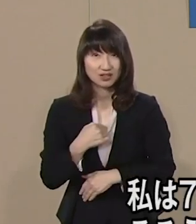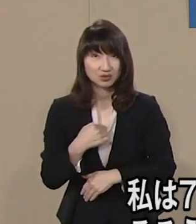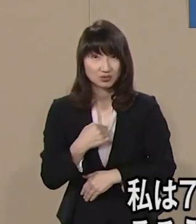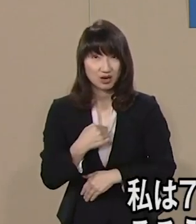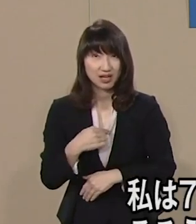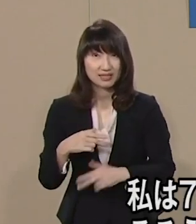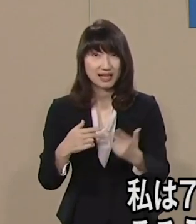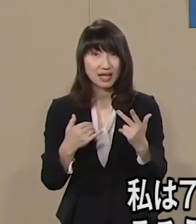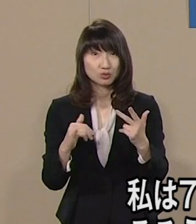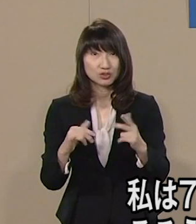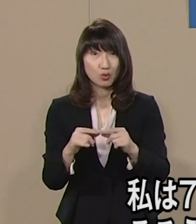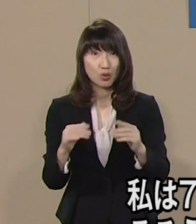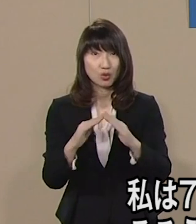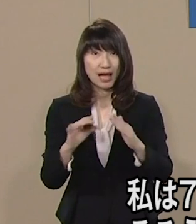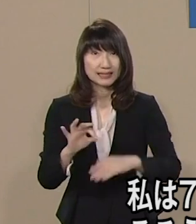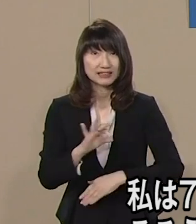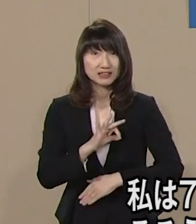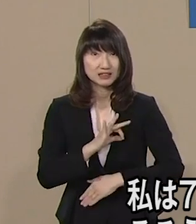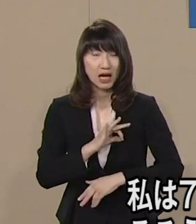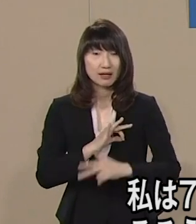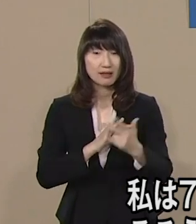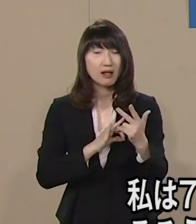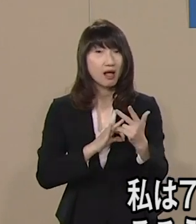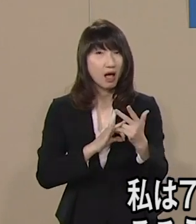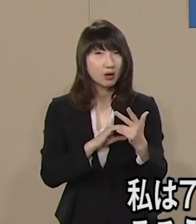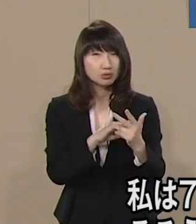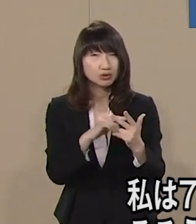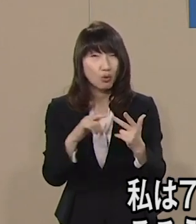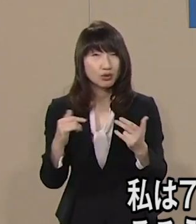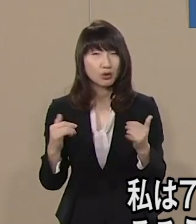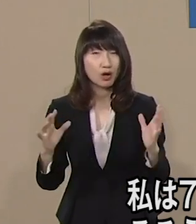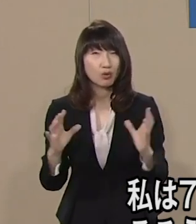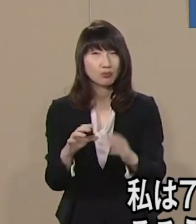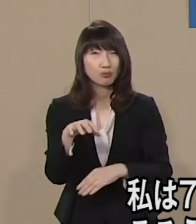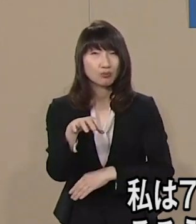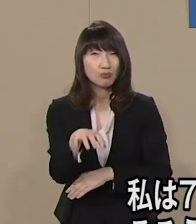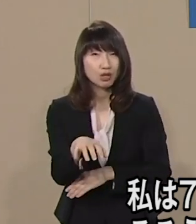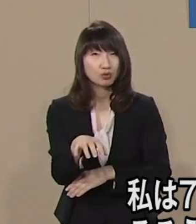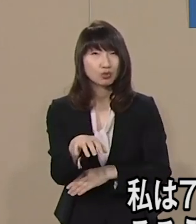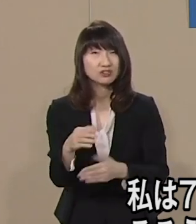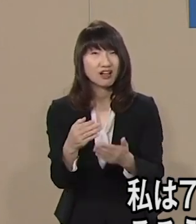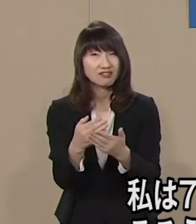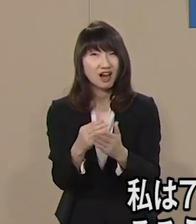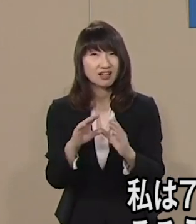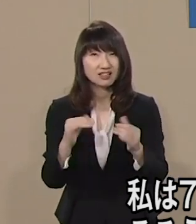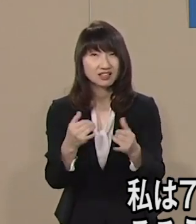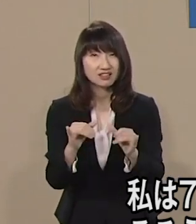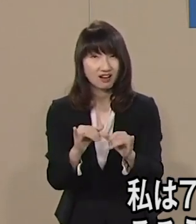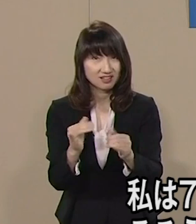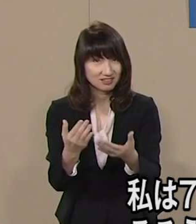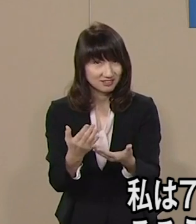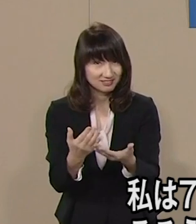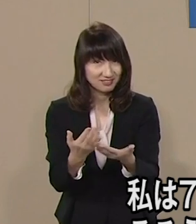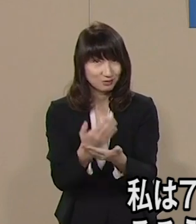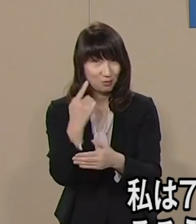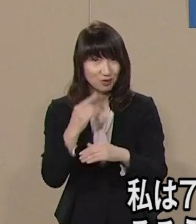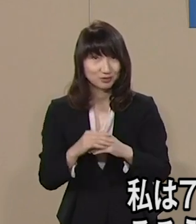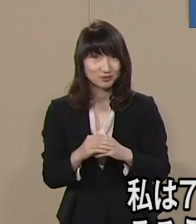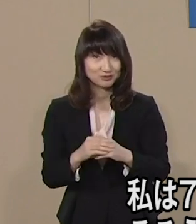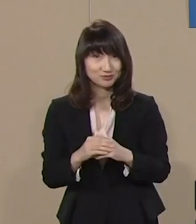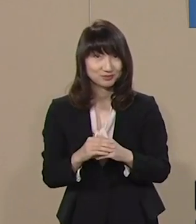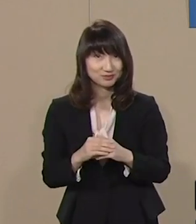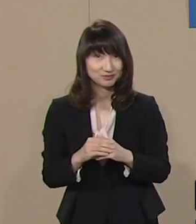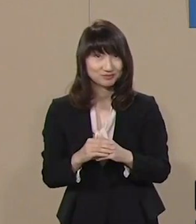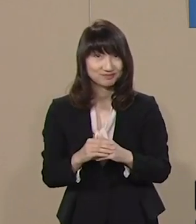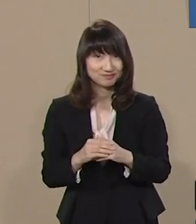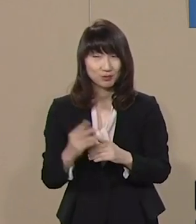700人いる国会議員が700通の当事者がそろう場所になればもっとやさしい社会が作れると思います